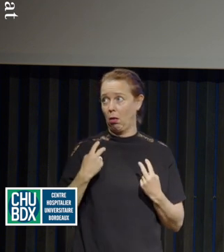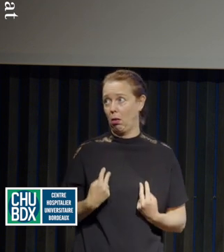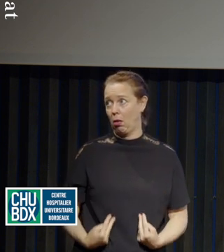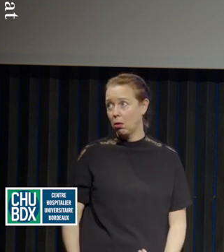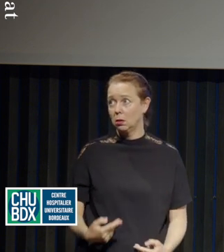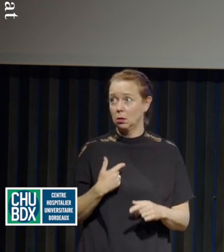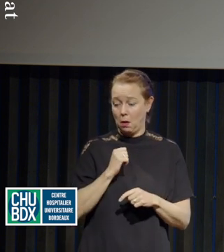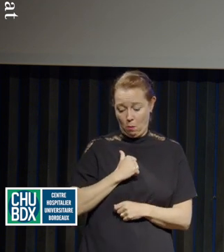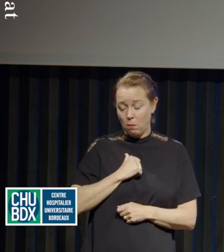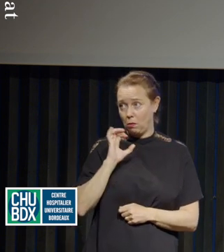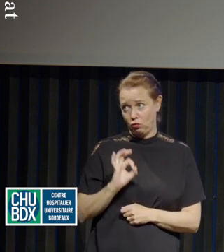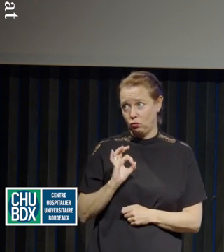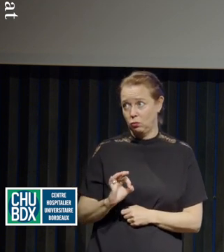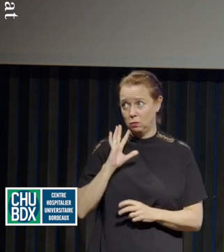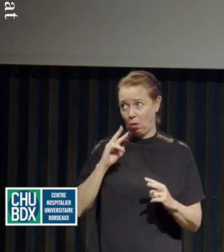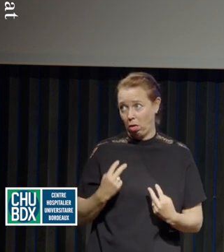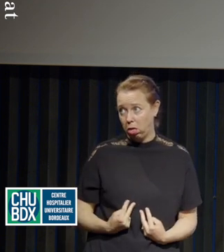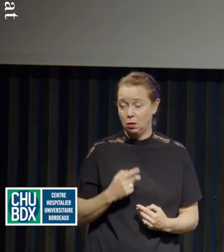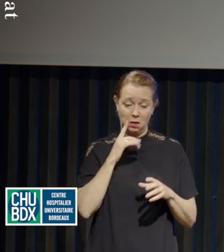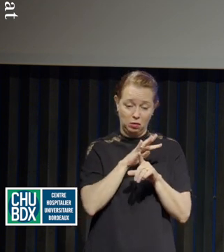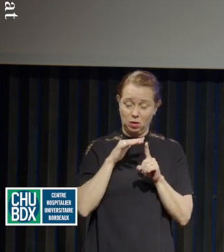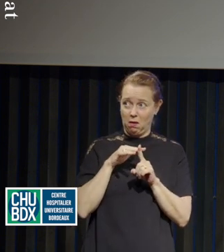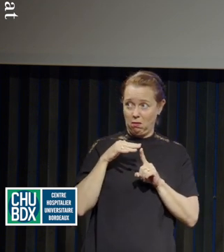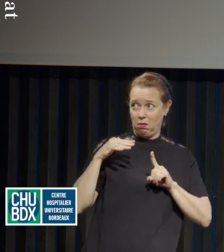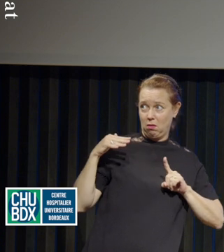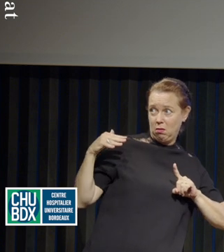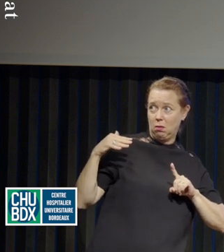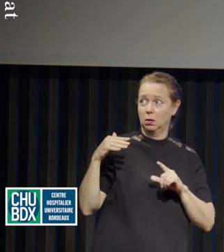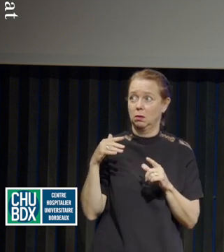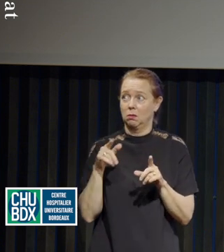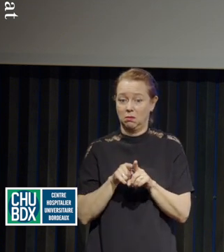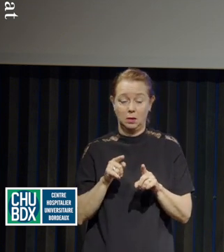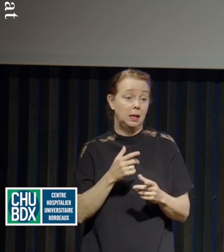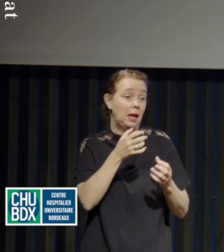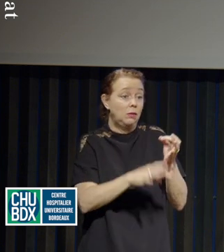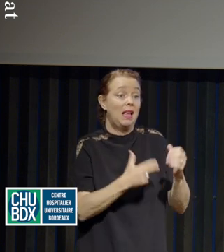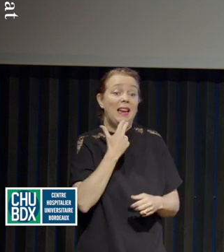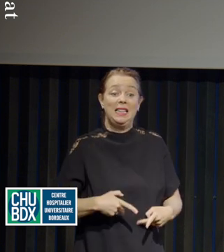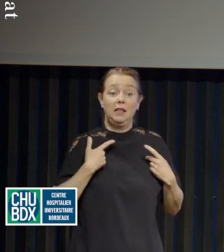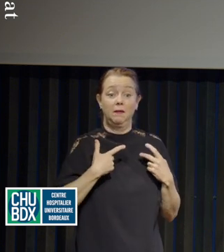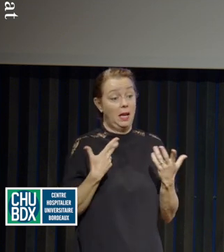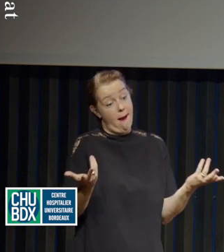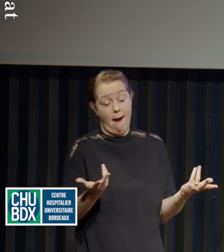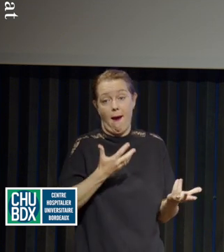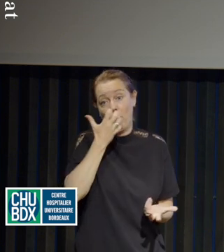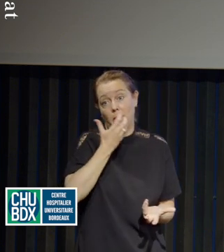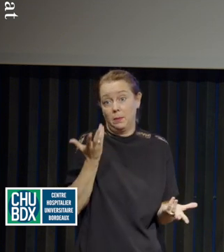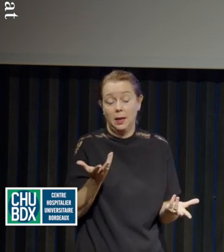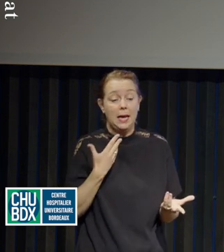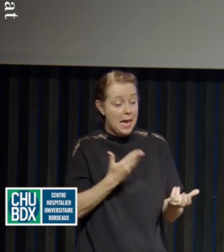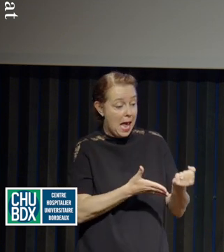affectif, un repli social, une diminution de ce fait de la qualité de vie, une réticence à demander de l'aide et